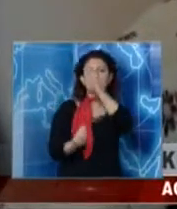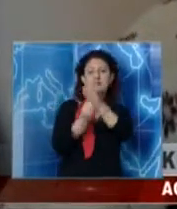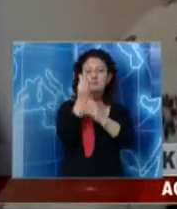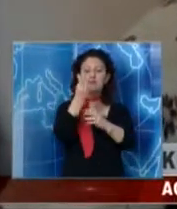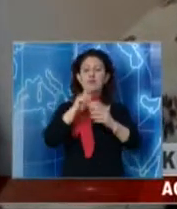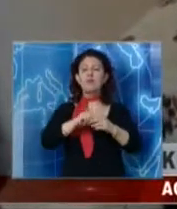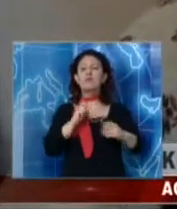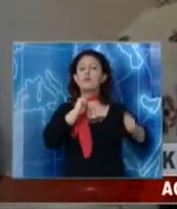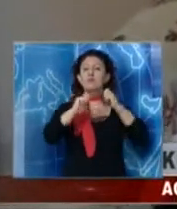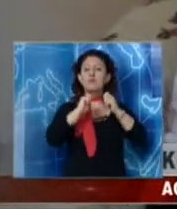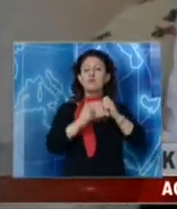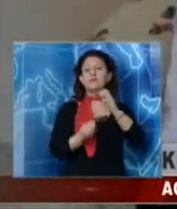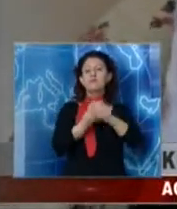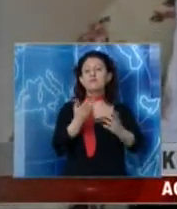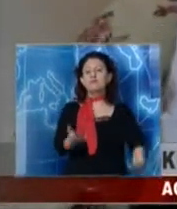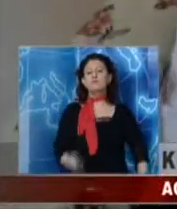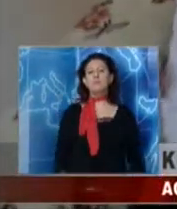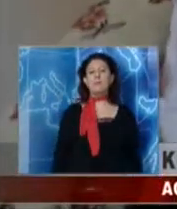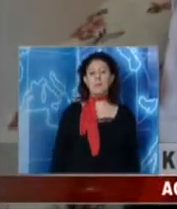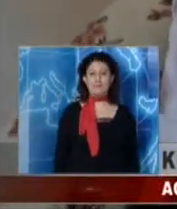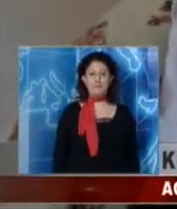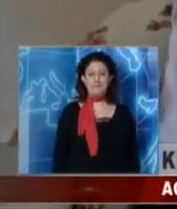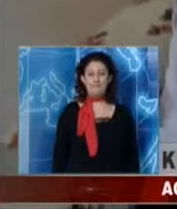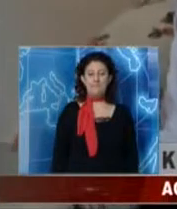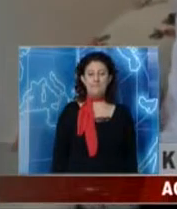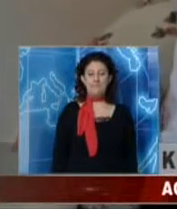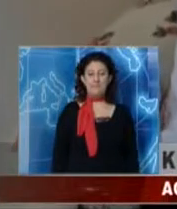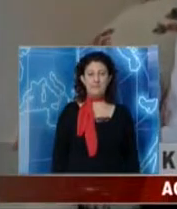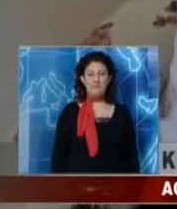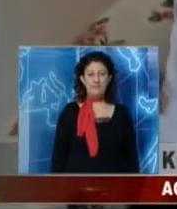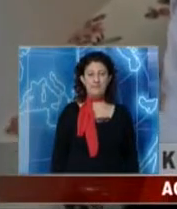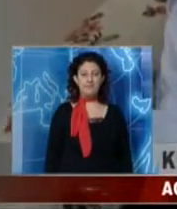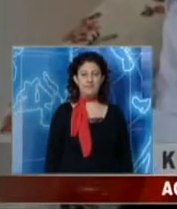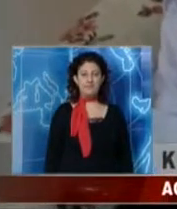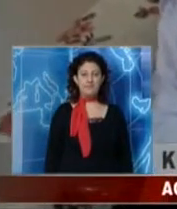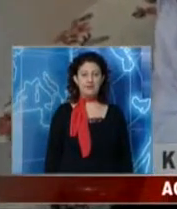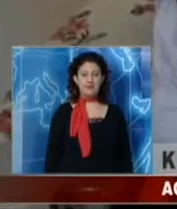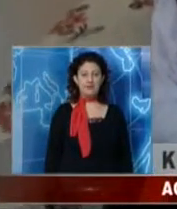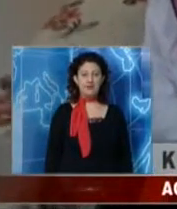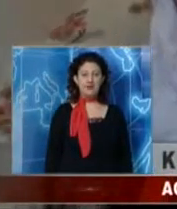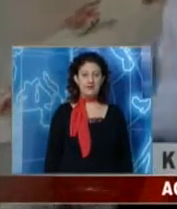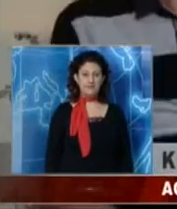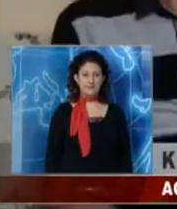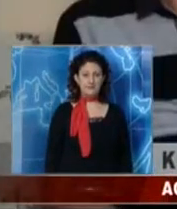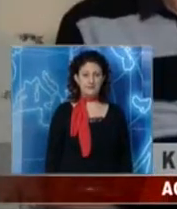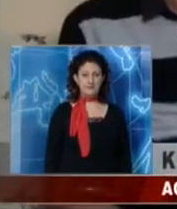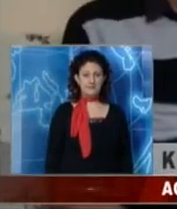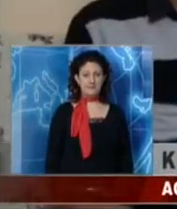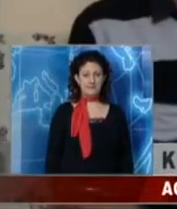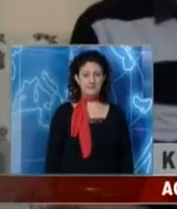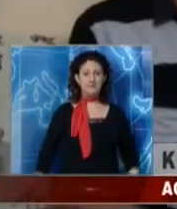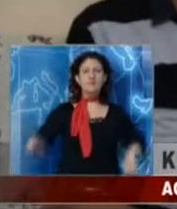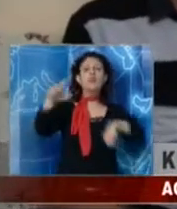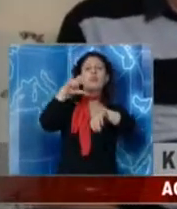etmeye başladı. Gebze'de değildim bir süre. İzmir'de ve Ankara'daydım. Annem rahatsızlandı, ben öyle